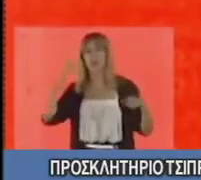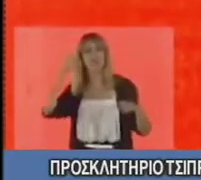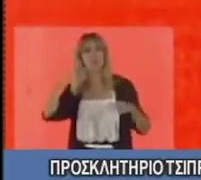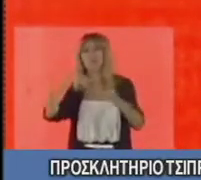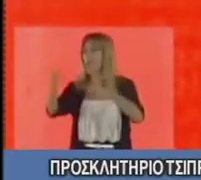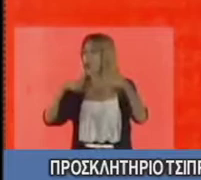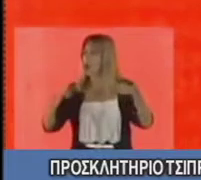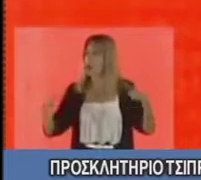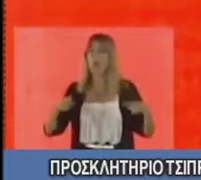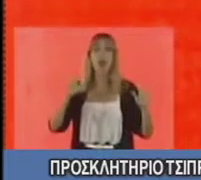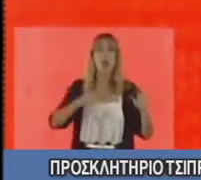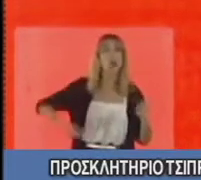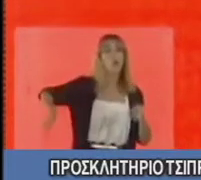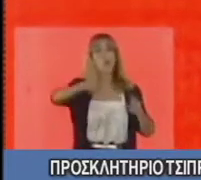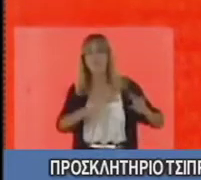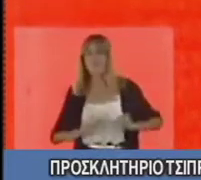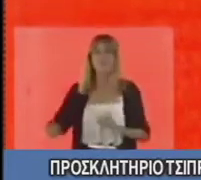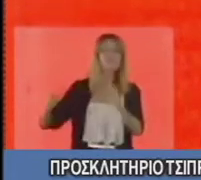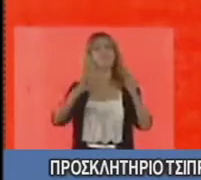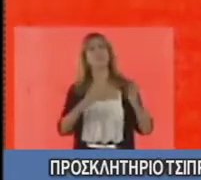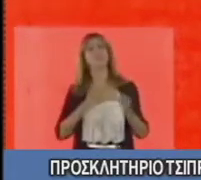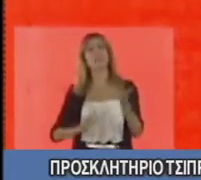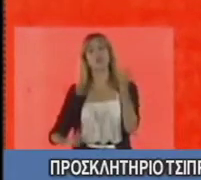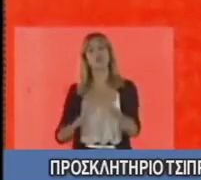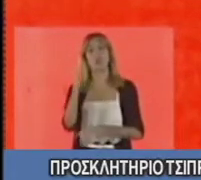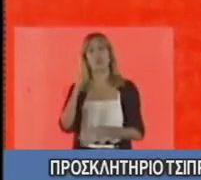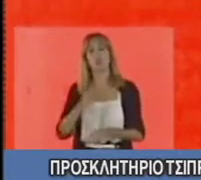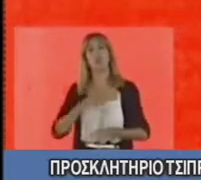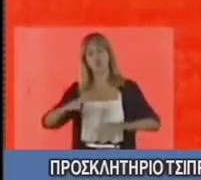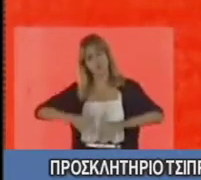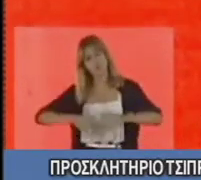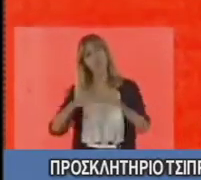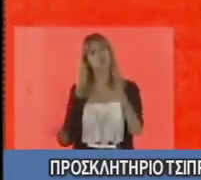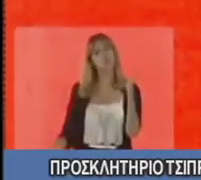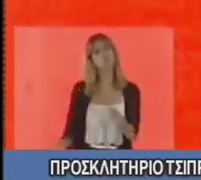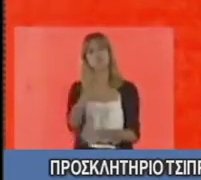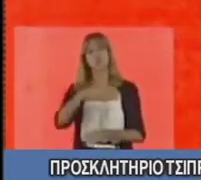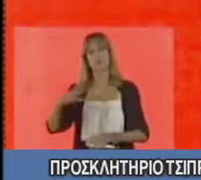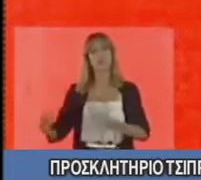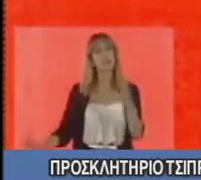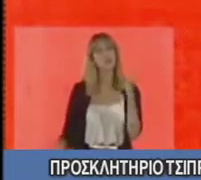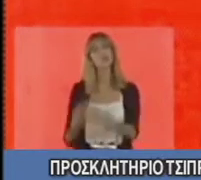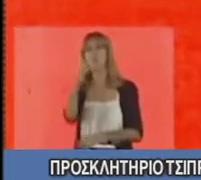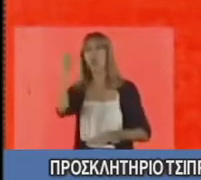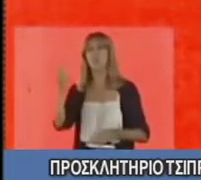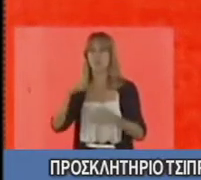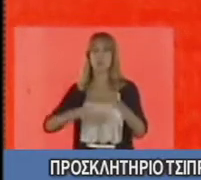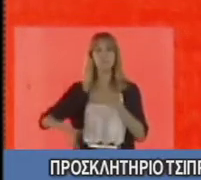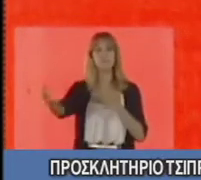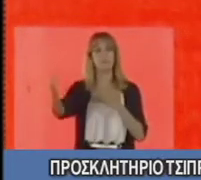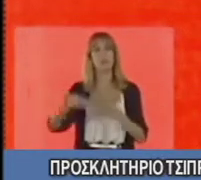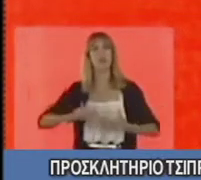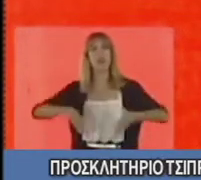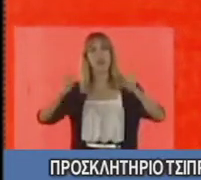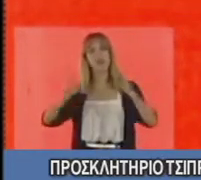τη μεγάλη προοδευτική παράταξη της νέας εποχής. Και ξεκινάμε από εδώ, από το φεστιβάλ, από την γιορτή των